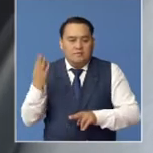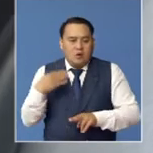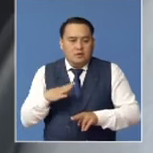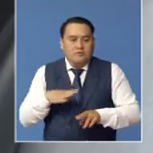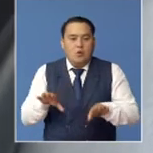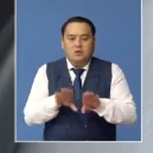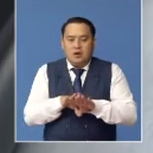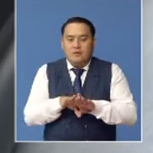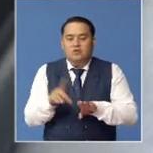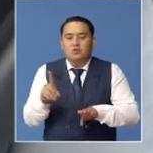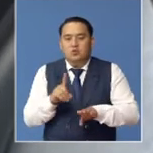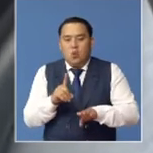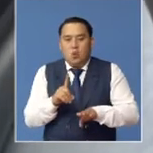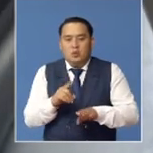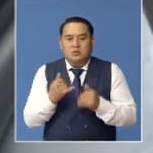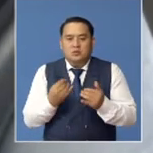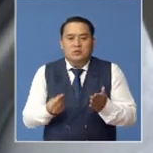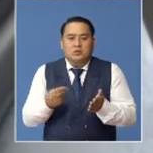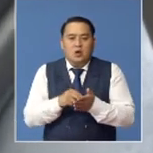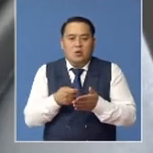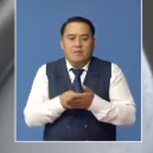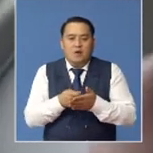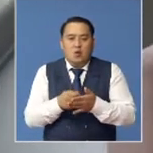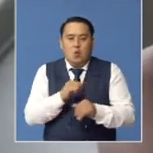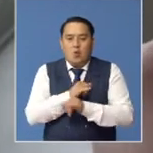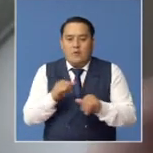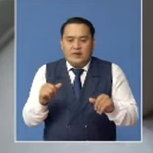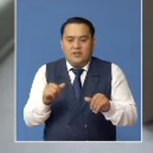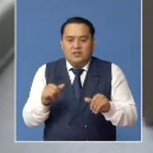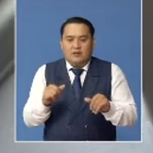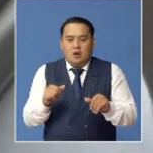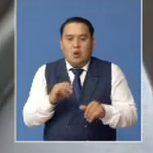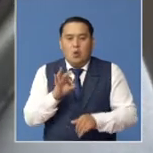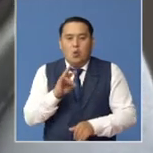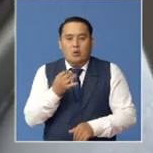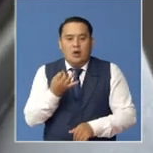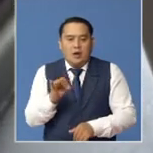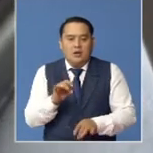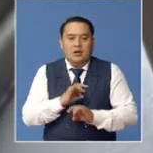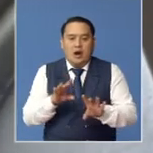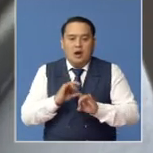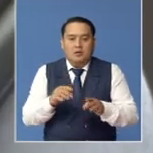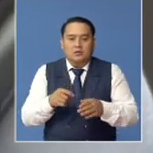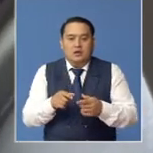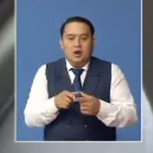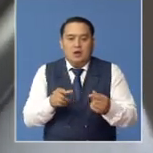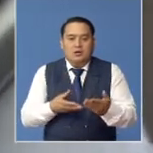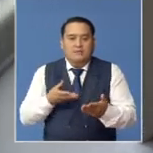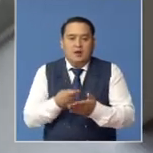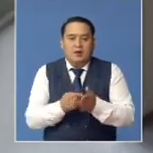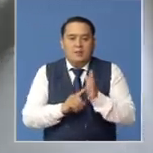компании мотивируют тем, что на стоимость карты влияет рост курса доллара. Вона рассказывает о том, что электронные карты для оплаты